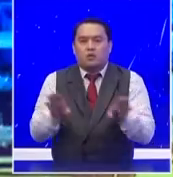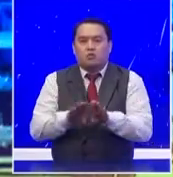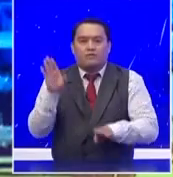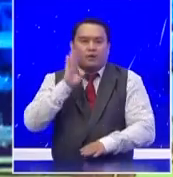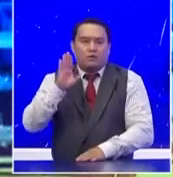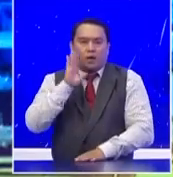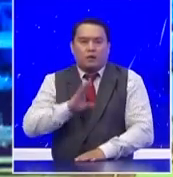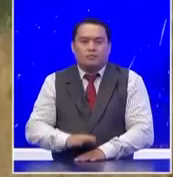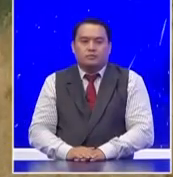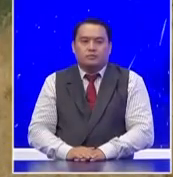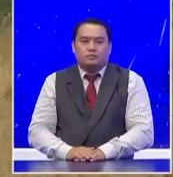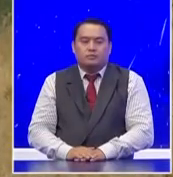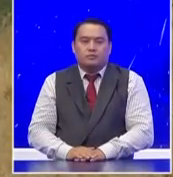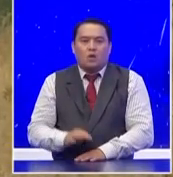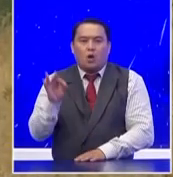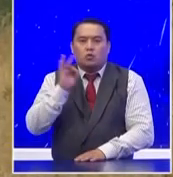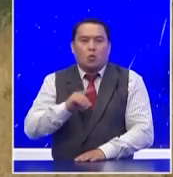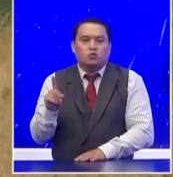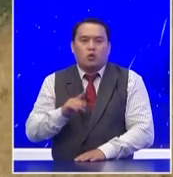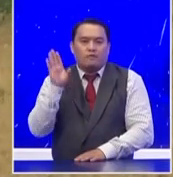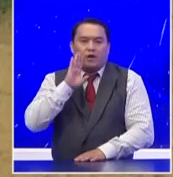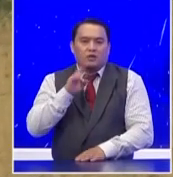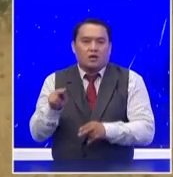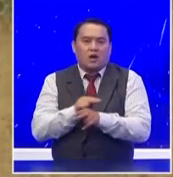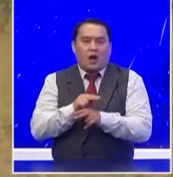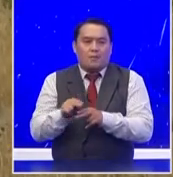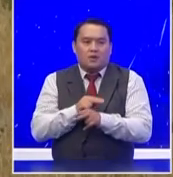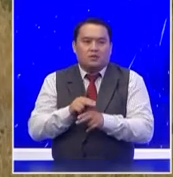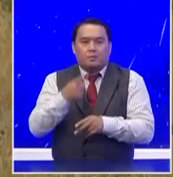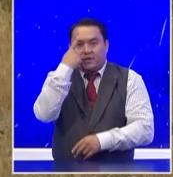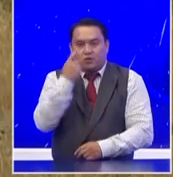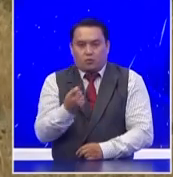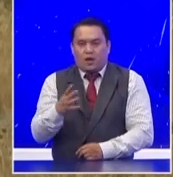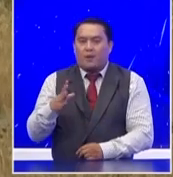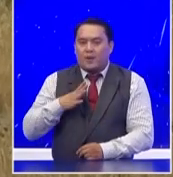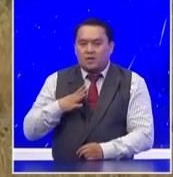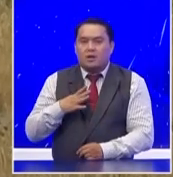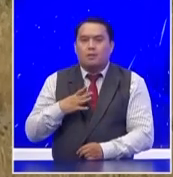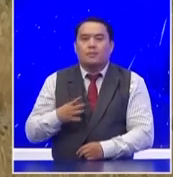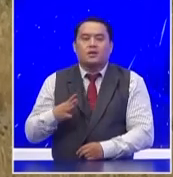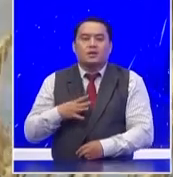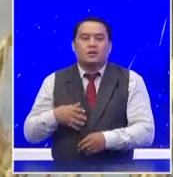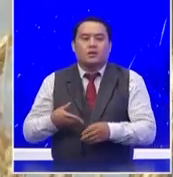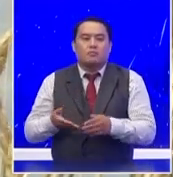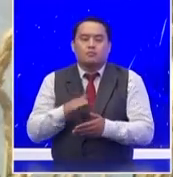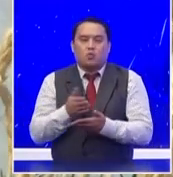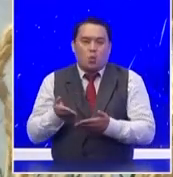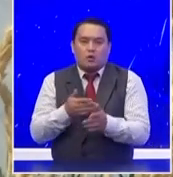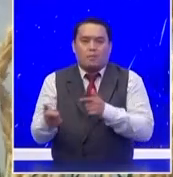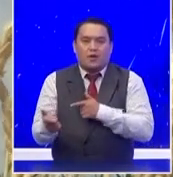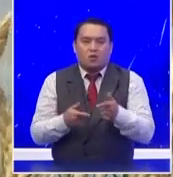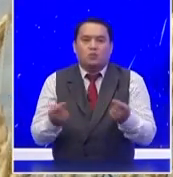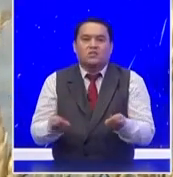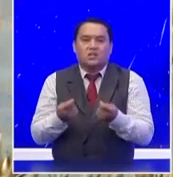воде. О том, что водоканал закроется на капитальный ремонт, крестьян предупредили. Но уже тогда, когда были распаханы поля и подготовлены